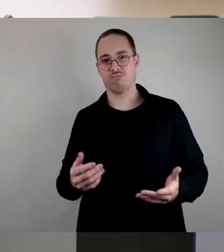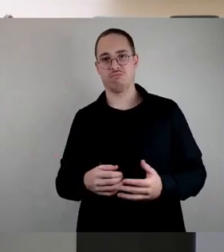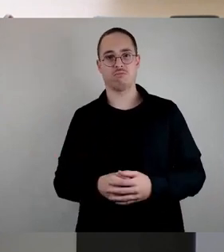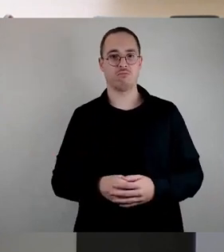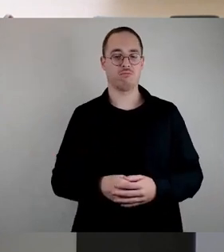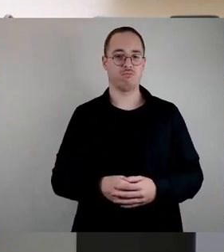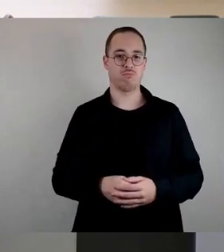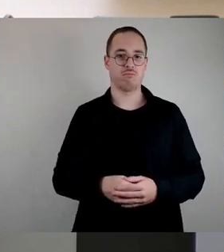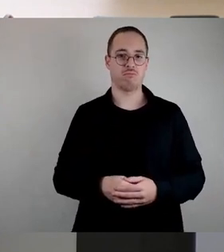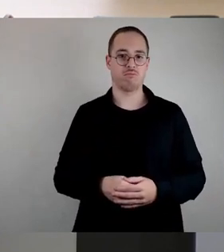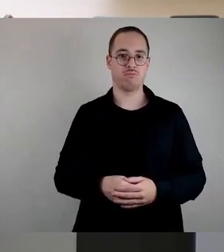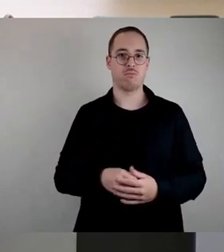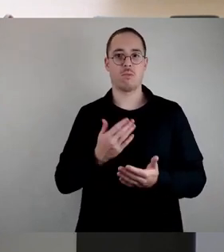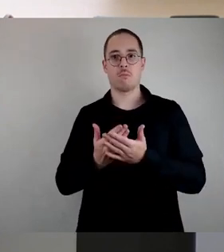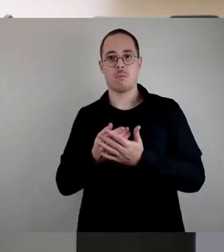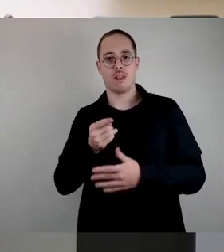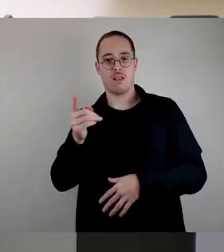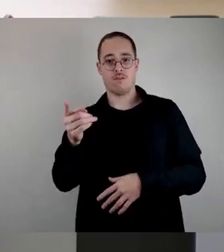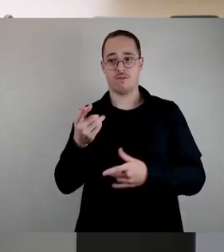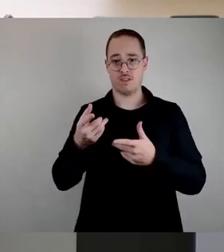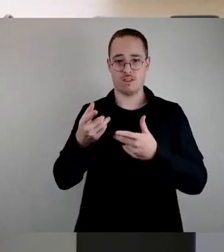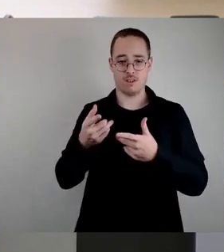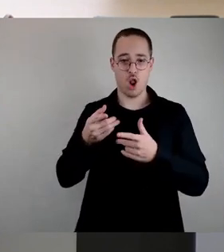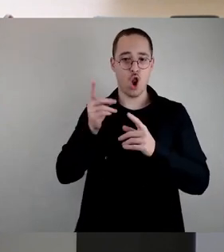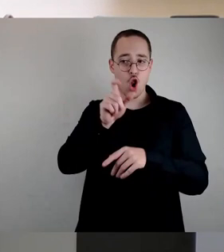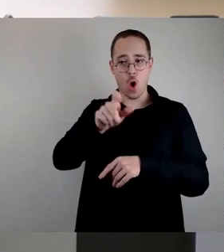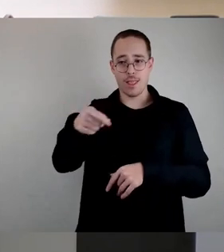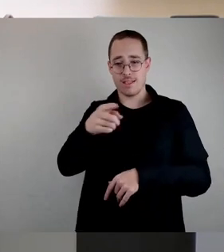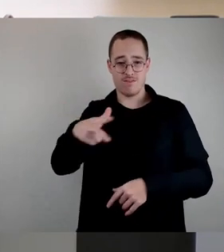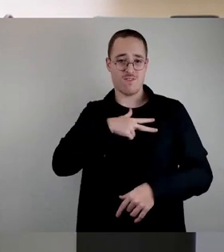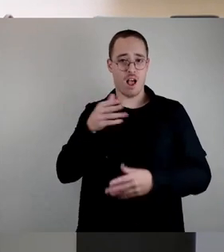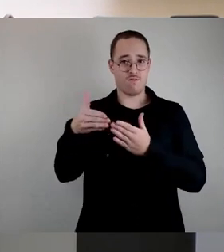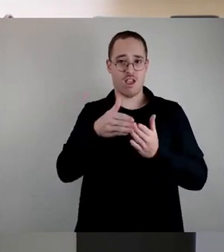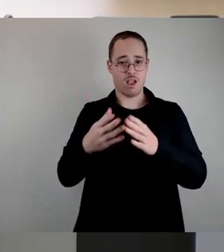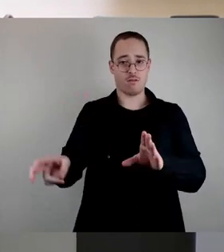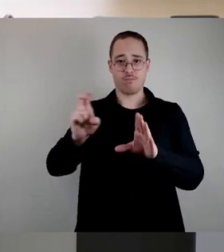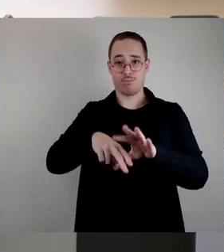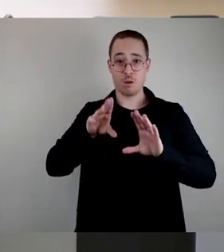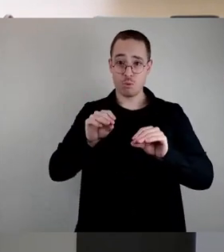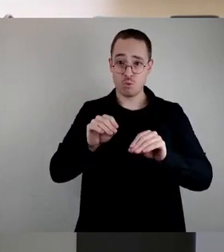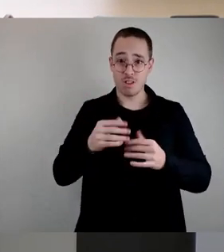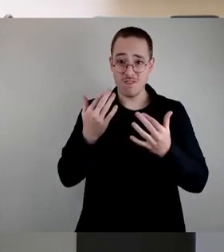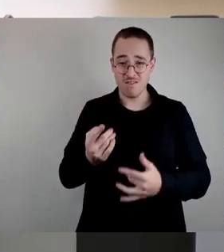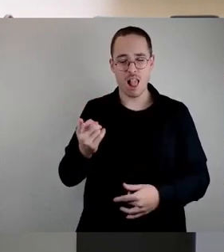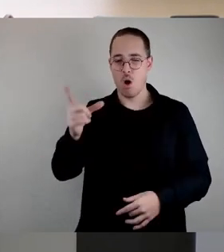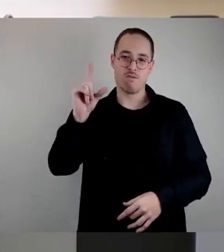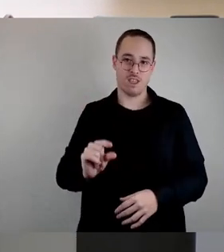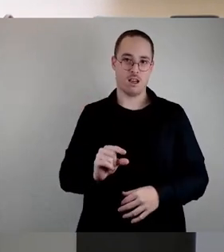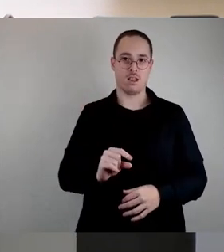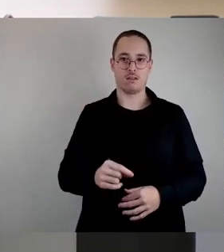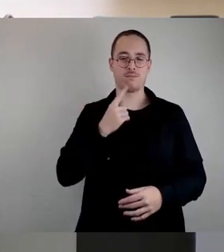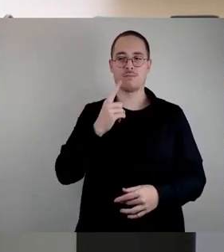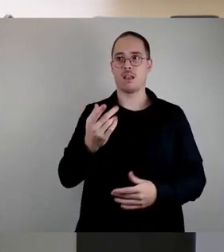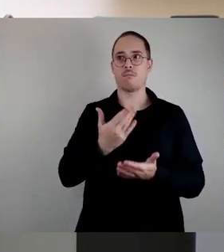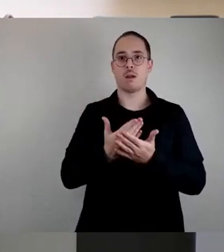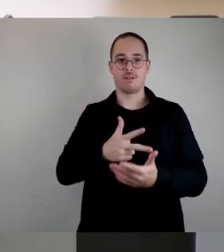Ein Fahrgastgewinn kann ich mir nicht vorstellen, dass da wirklich Leute sagen, ich steige jetzt vom Auto um und nehme da die Fähre und das Fahrrad oder gehe vielleicht sogar